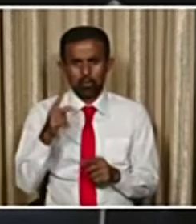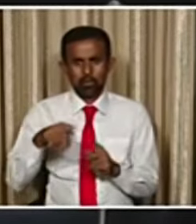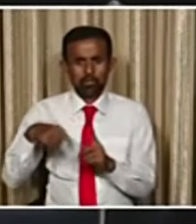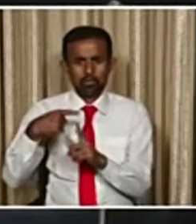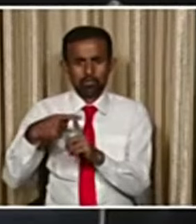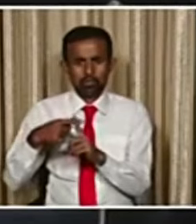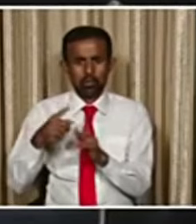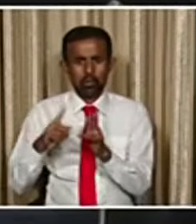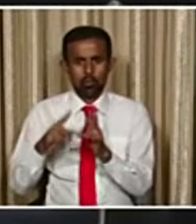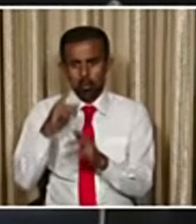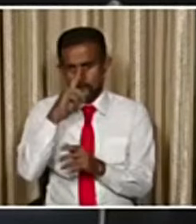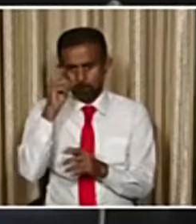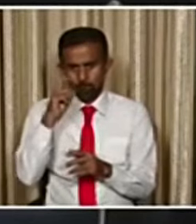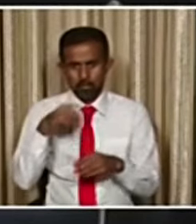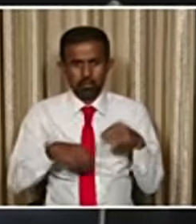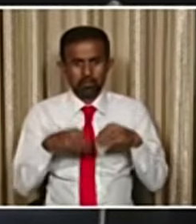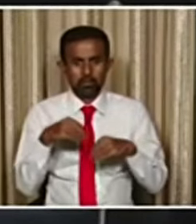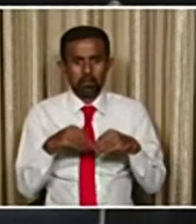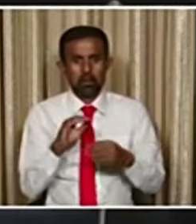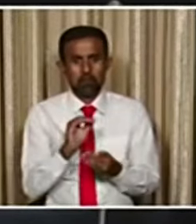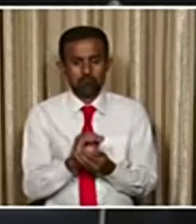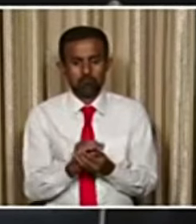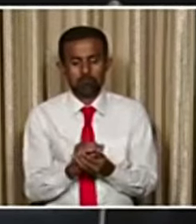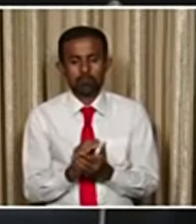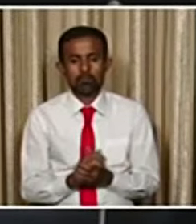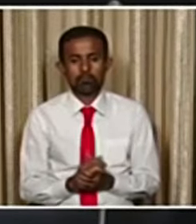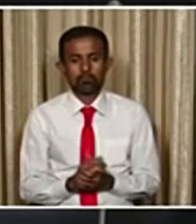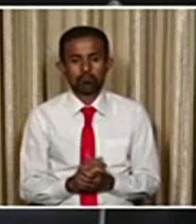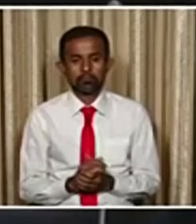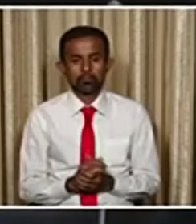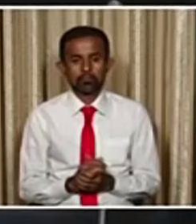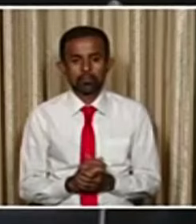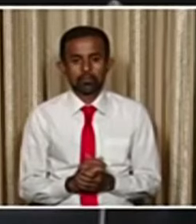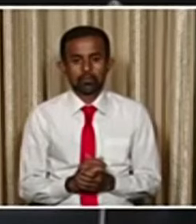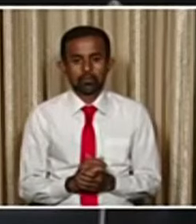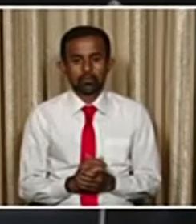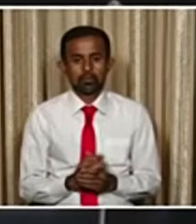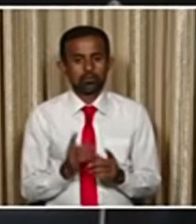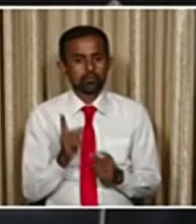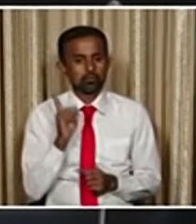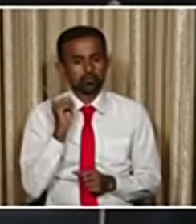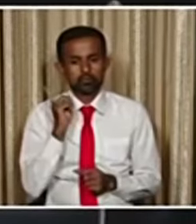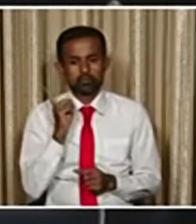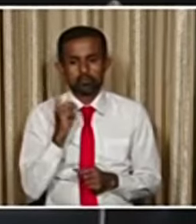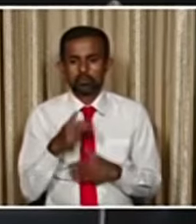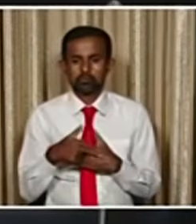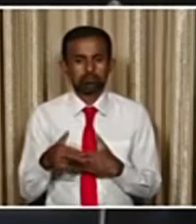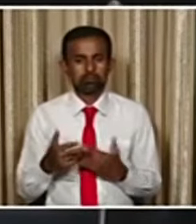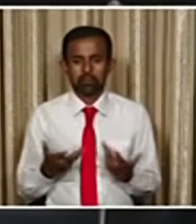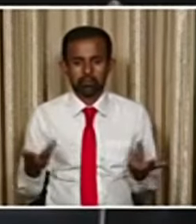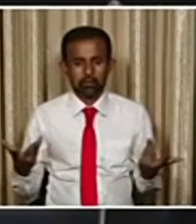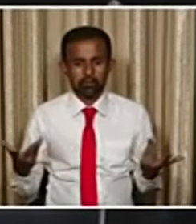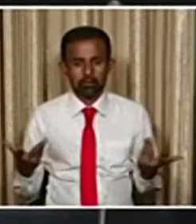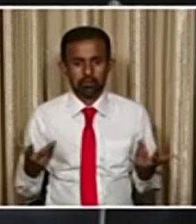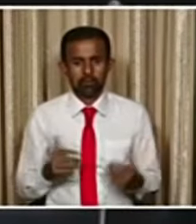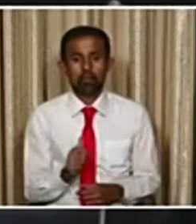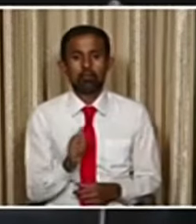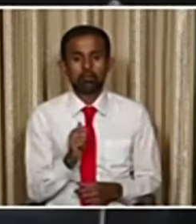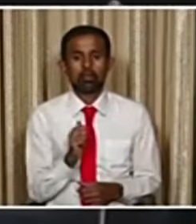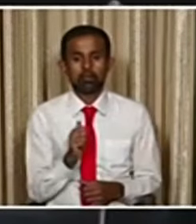ಸೆನಸುರಾದ ಅಕ್ಟೋಬರ್ ಮಾಸೆ ಮೇ ಚಾಂದೆ ತಿಯನೋ ಏಕ ಕಿಸಿ ಸೇತ್ಮ ಪ್ರಮಾದಕರ ನಟ ಅಪಿಟ ಹೇತು ಆಗ್ನೆ